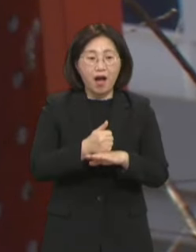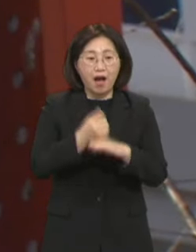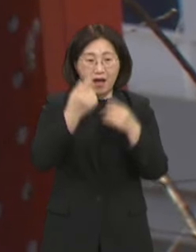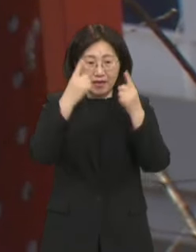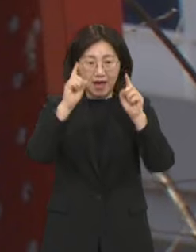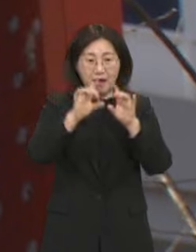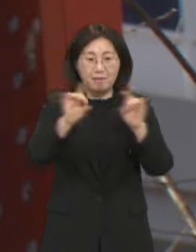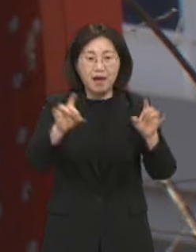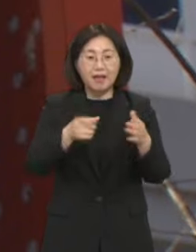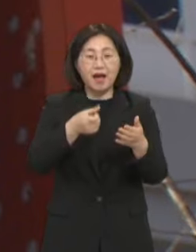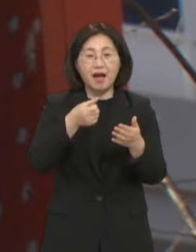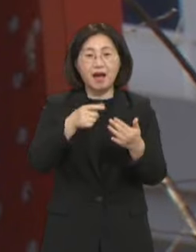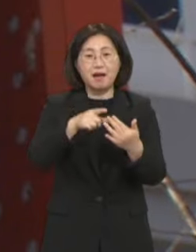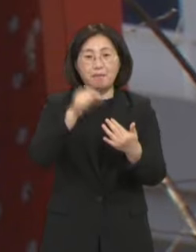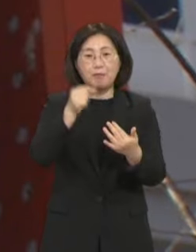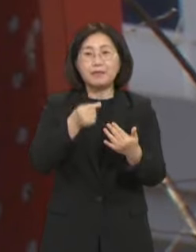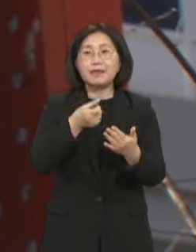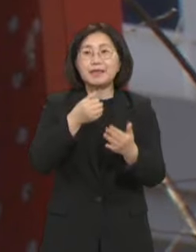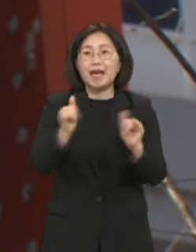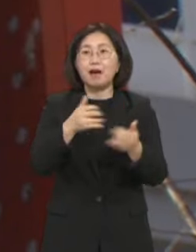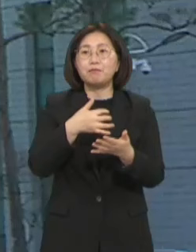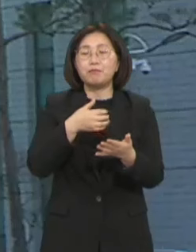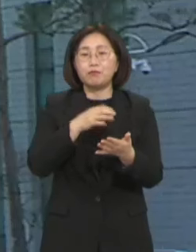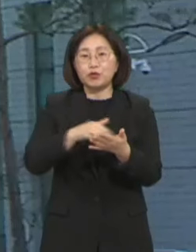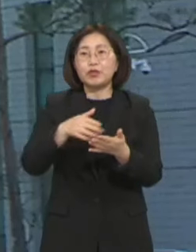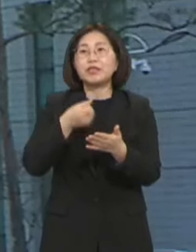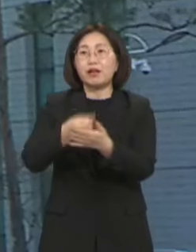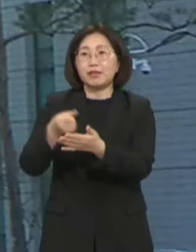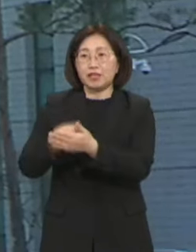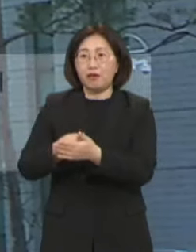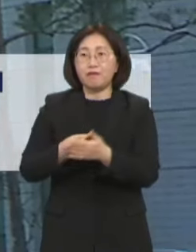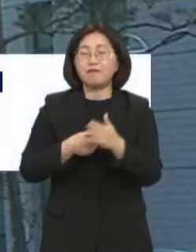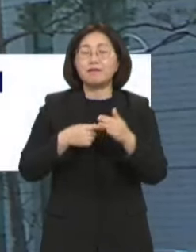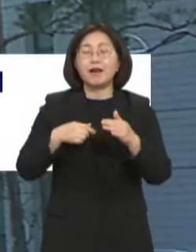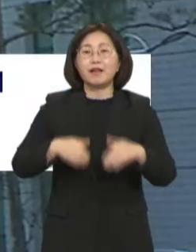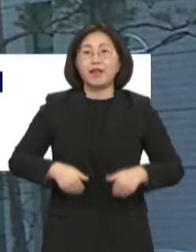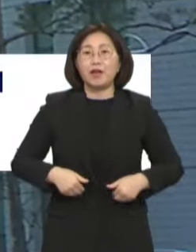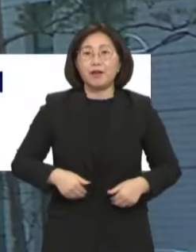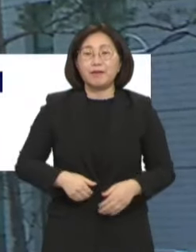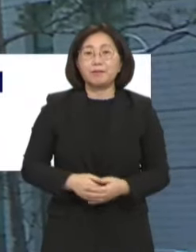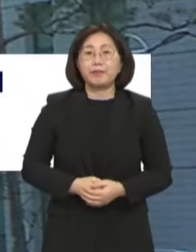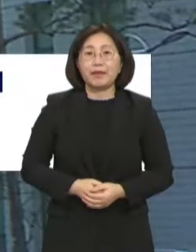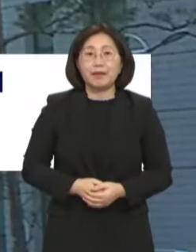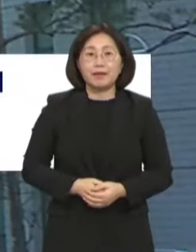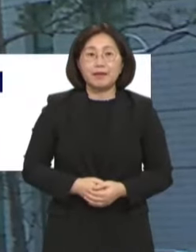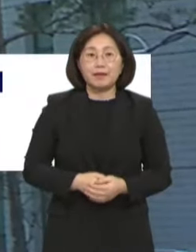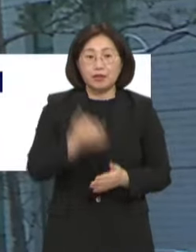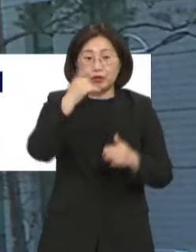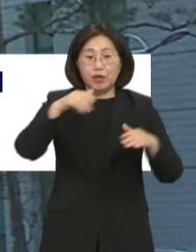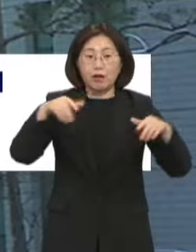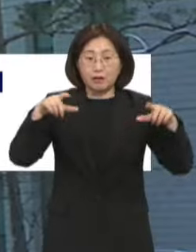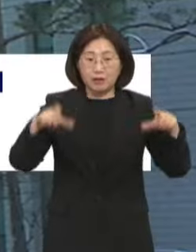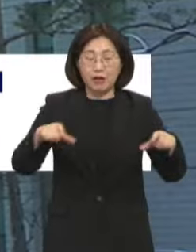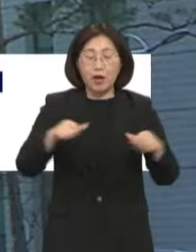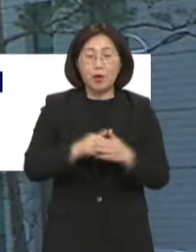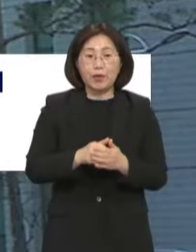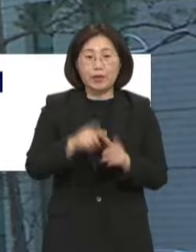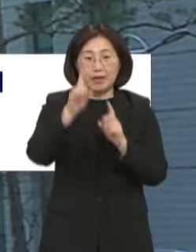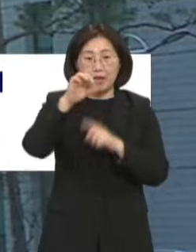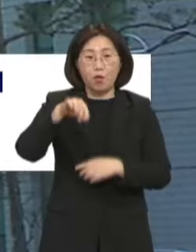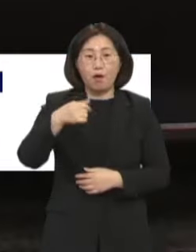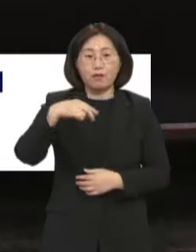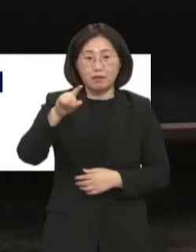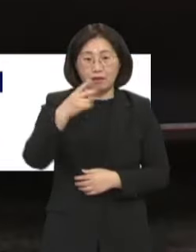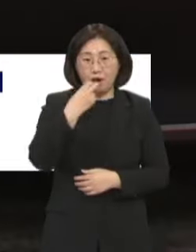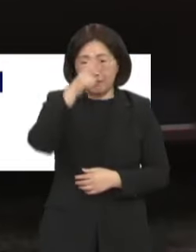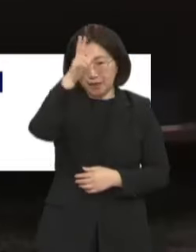TJB 조형입니다 오늘 충청지역을 찾은 이원석 검찰총장이 의대 증원에